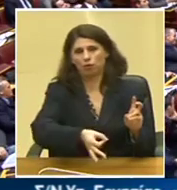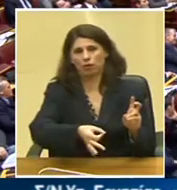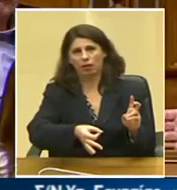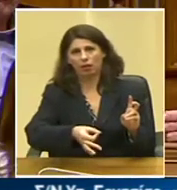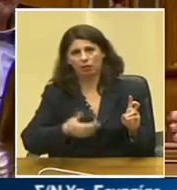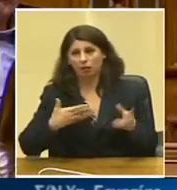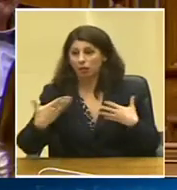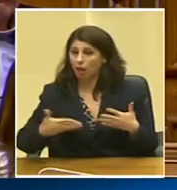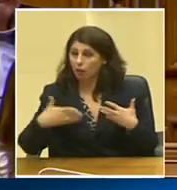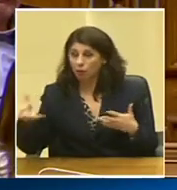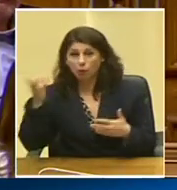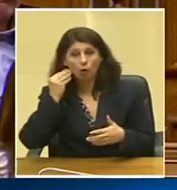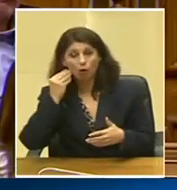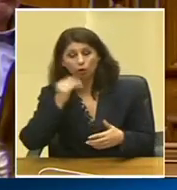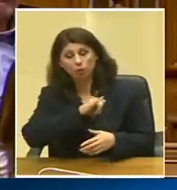είπατε ποτέ.